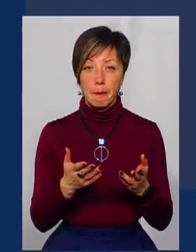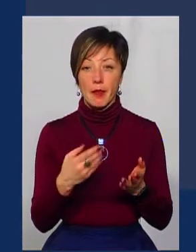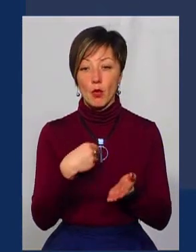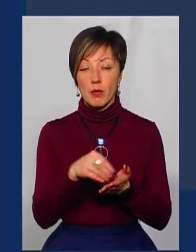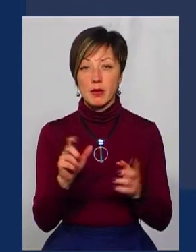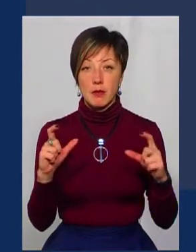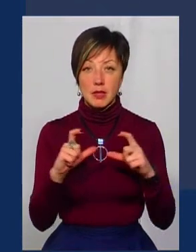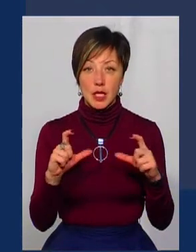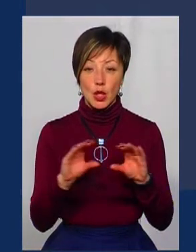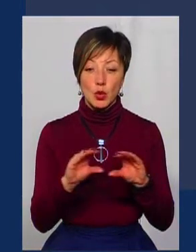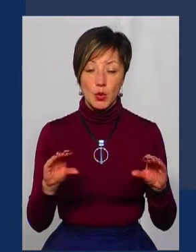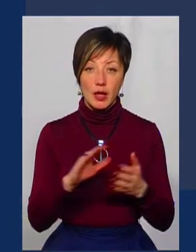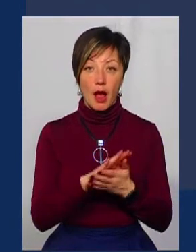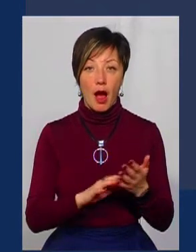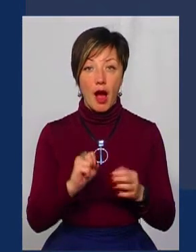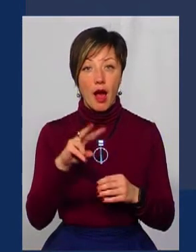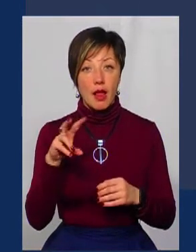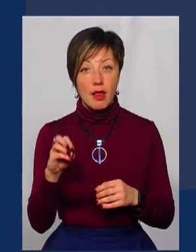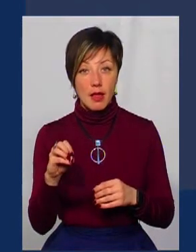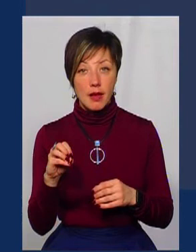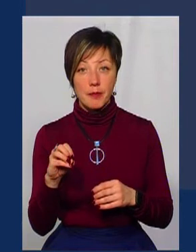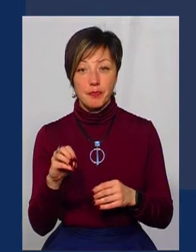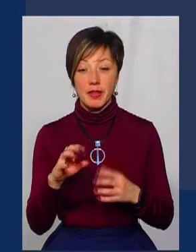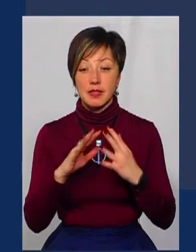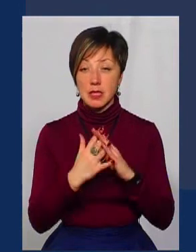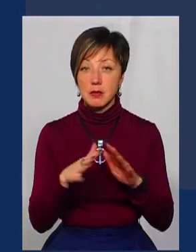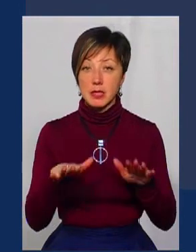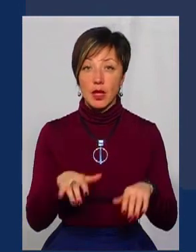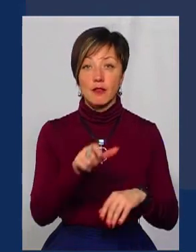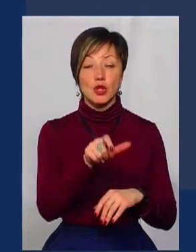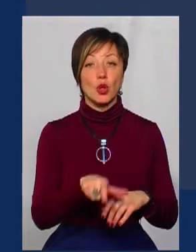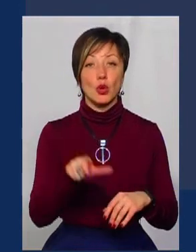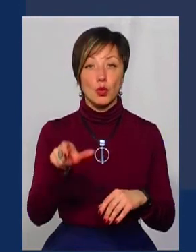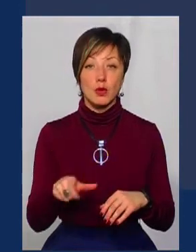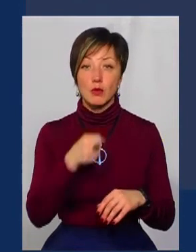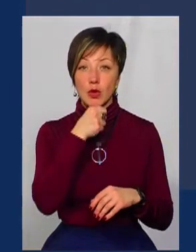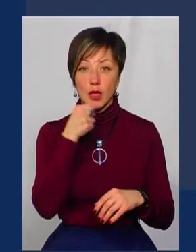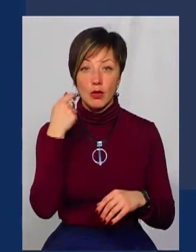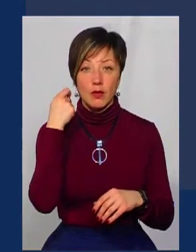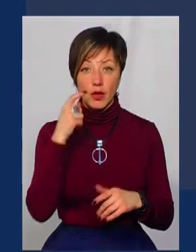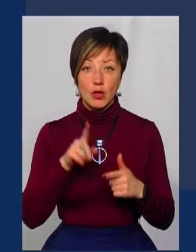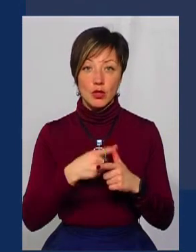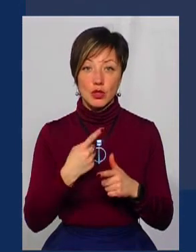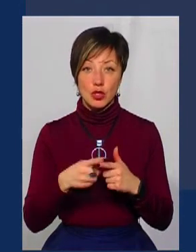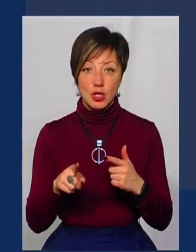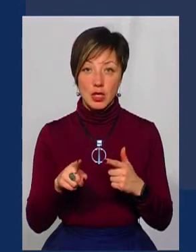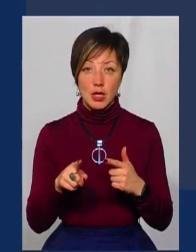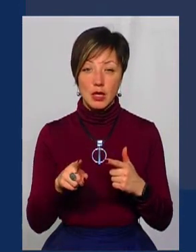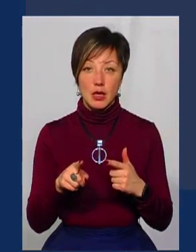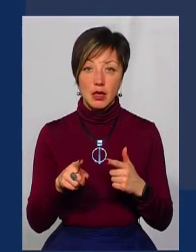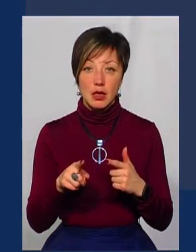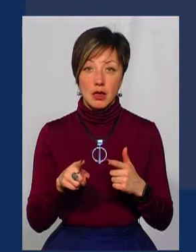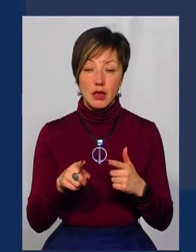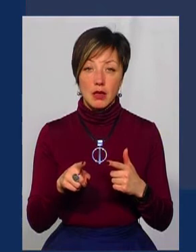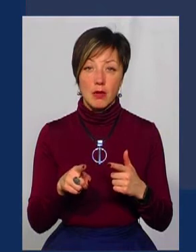купити в магазині ці тюнери і так далі. Але разом з тим, в сільській місцевості людям, які похилого віку, чи навіть не похилого, а середнього